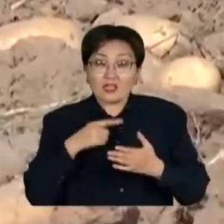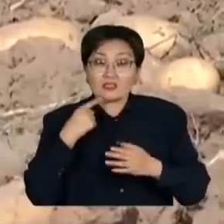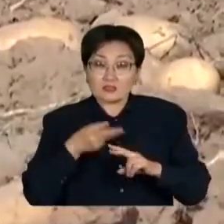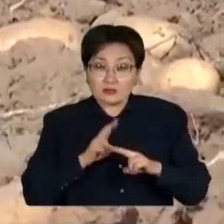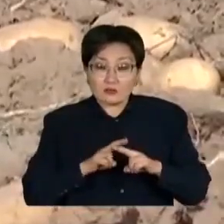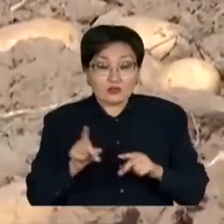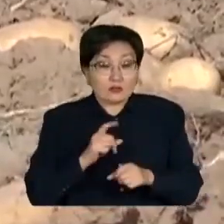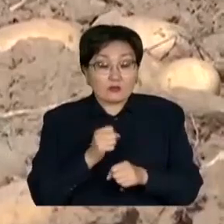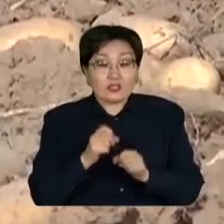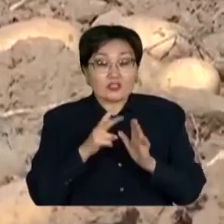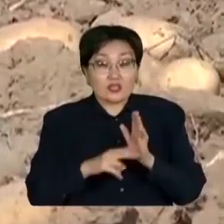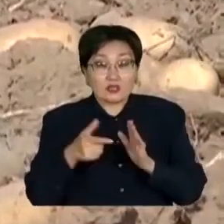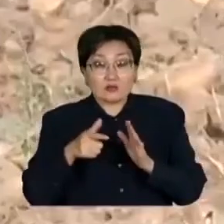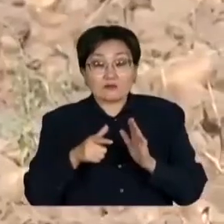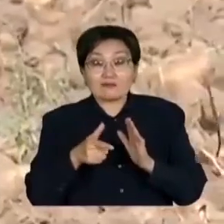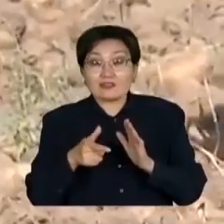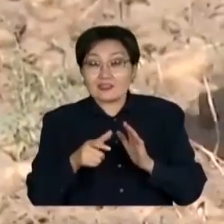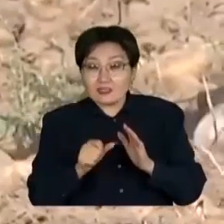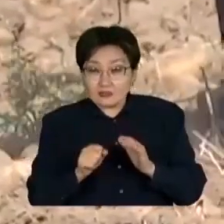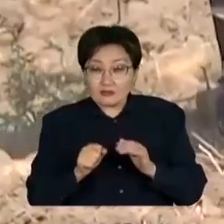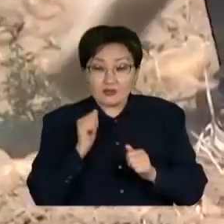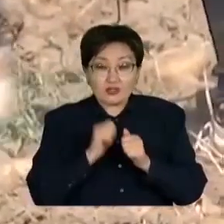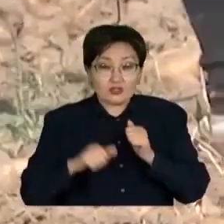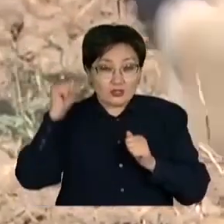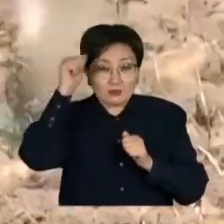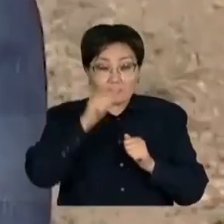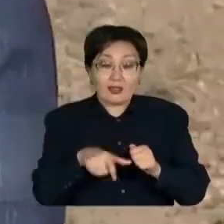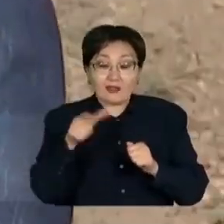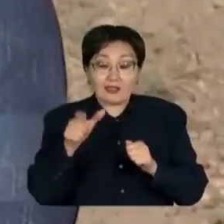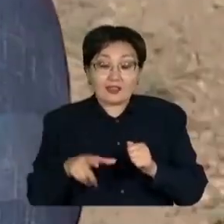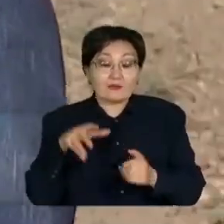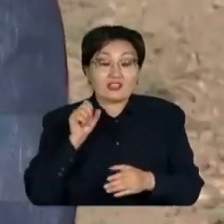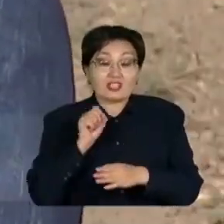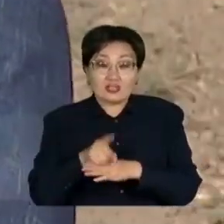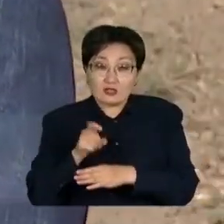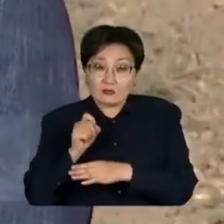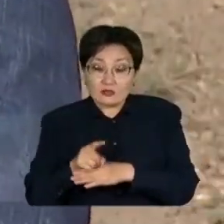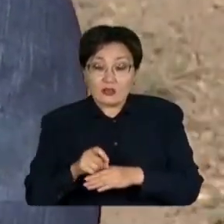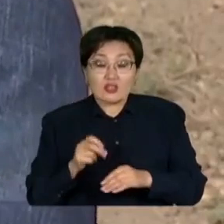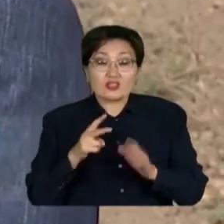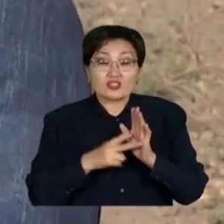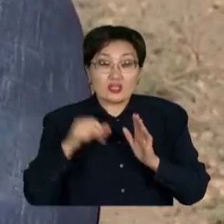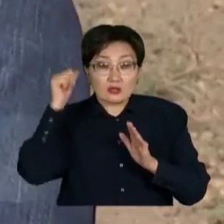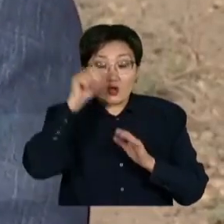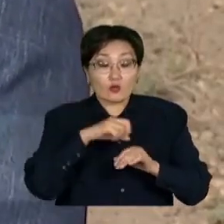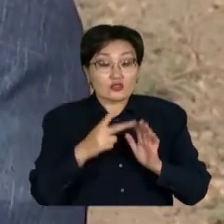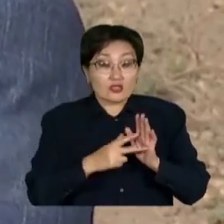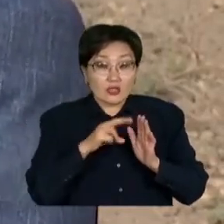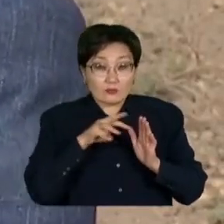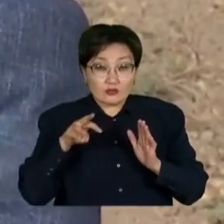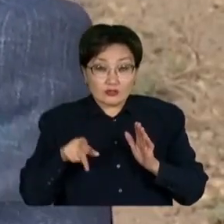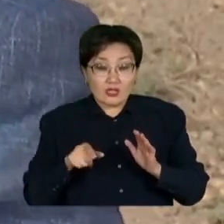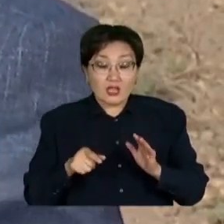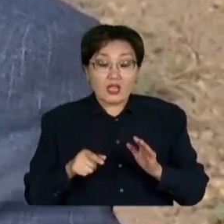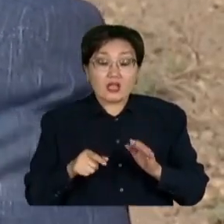Сондықтан амалсыз 70 гектарды игеру үшін жылда адам күшіне жүгінеді. 7 жылда 18 миллион теңгеміз